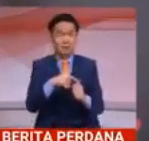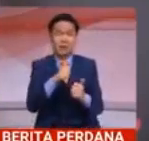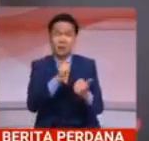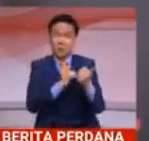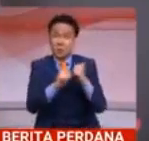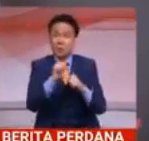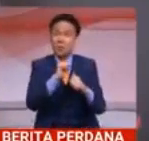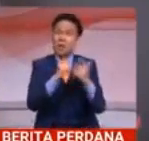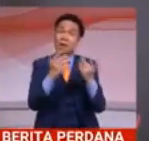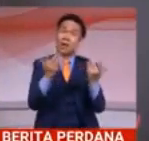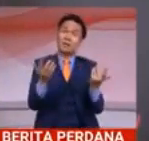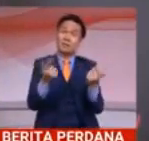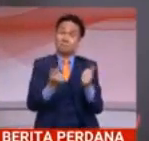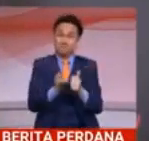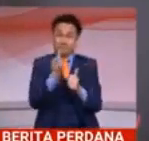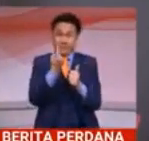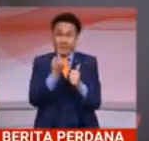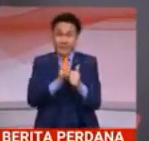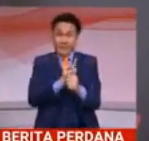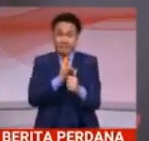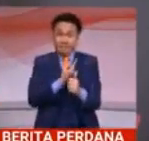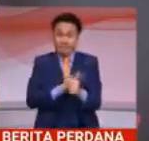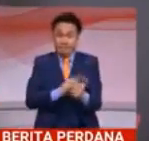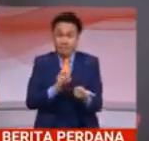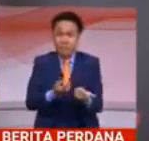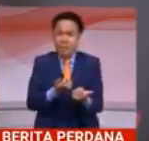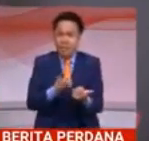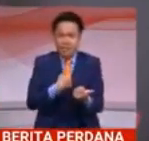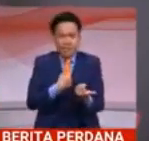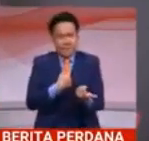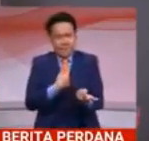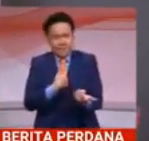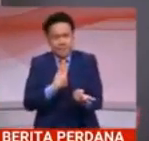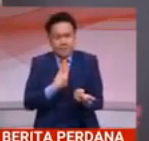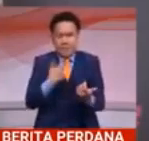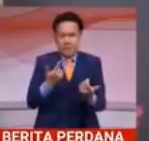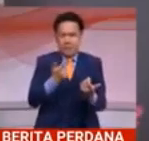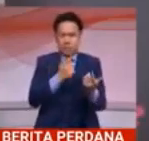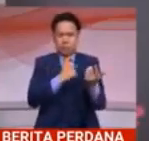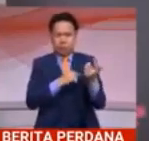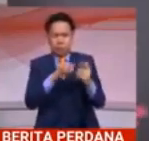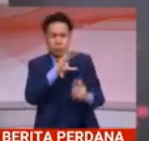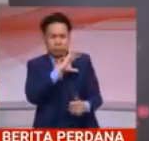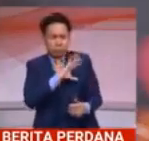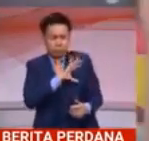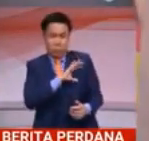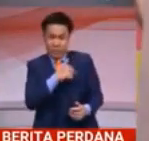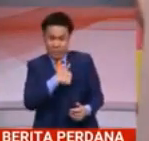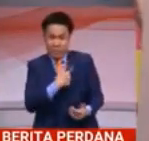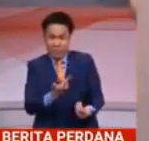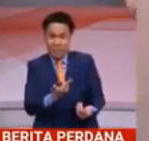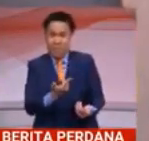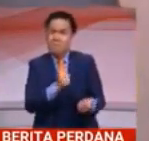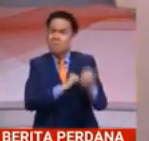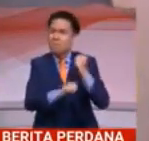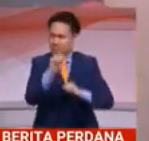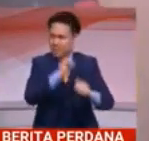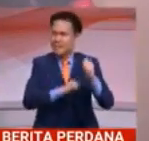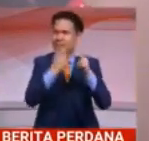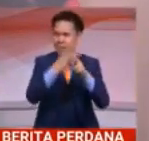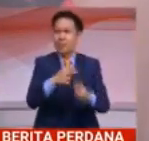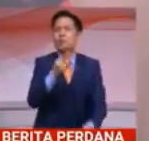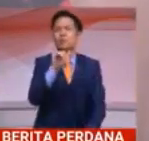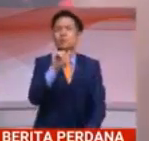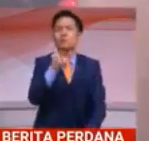mualaf dan saya rasa saya nak cabar diri saya untuk ambil watak sebagai Yusuf ni. Tapi alhamdulillah saya